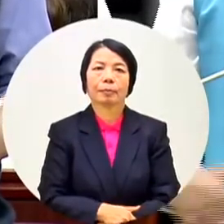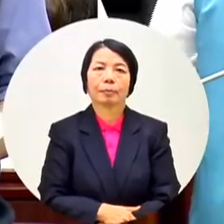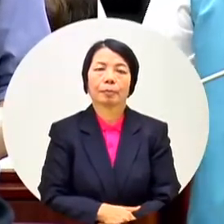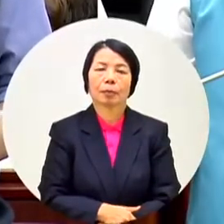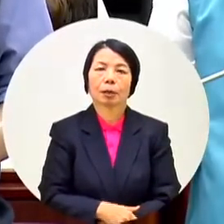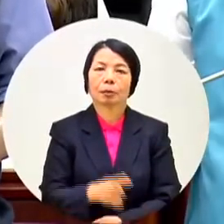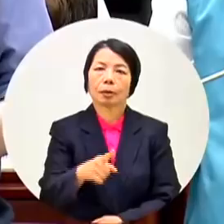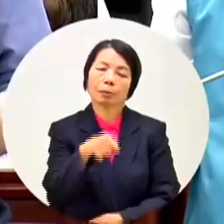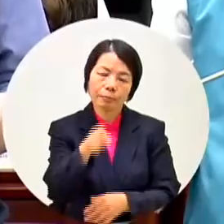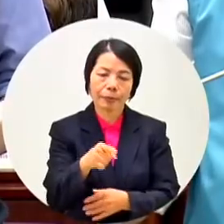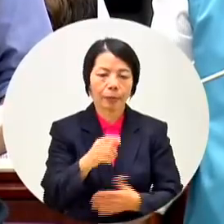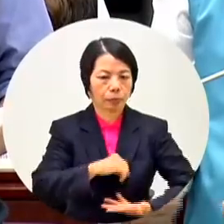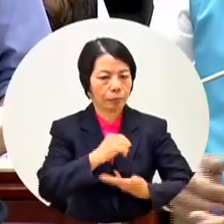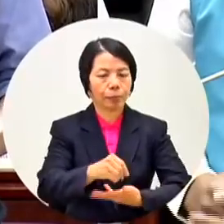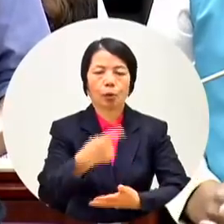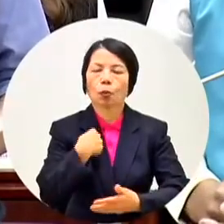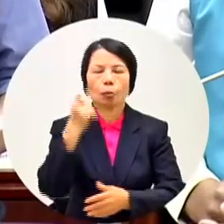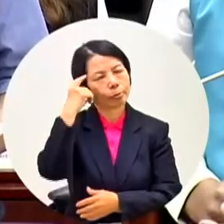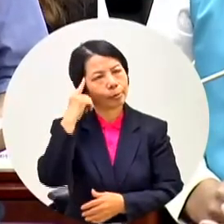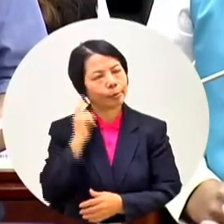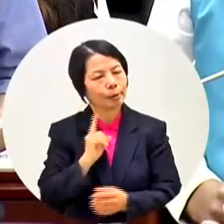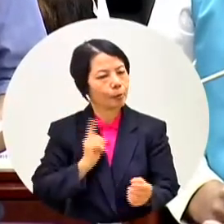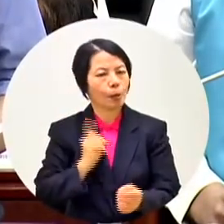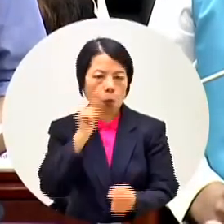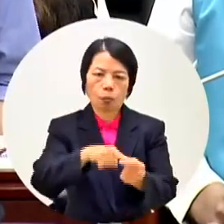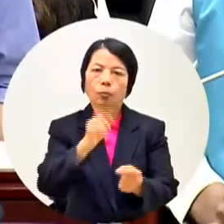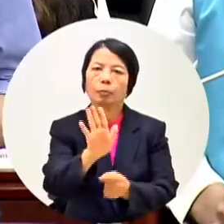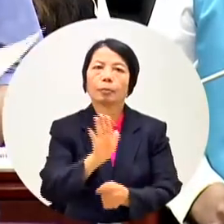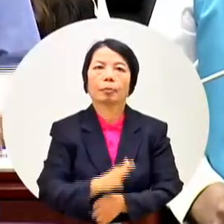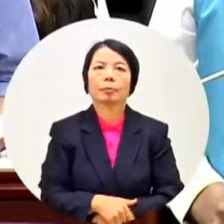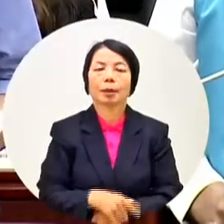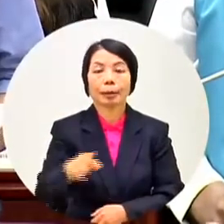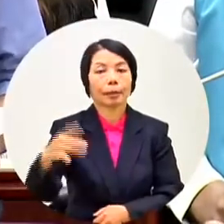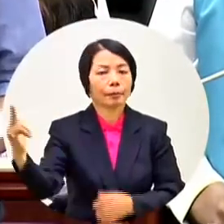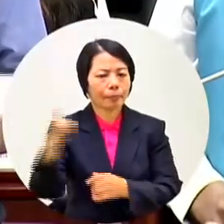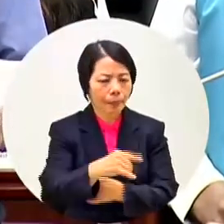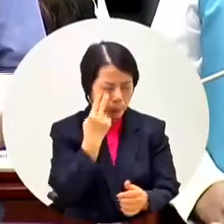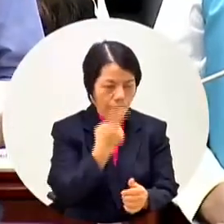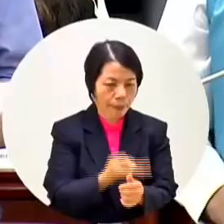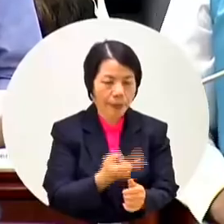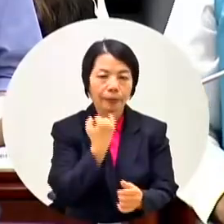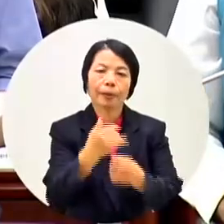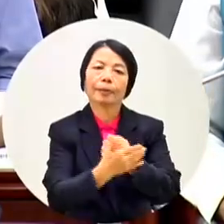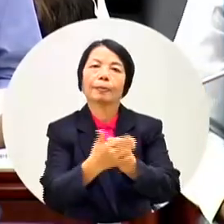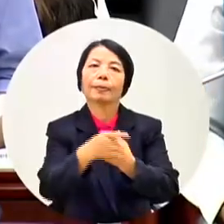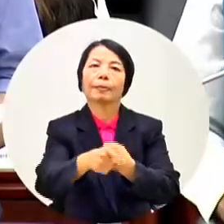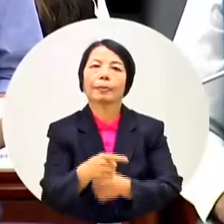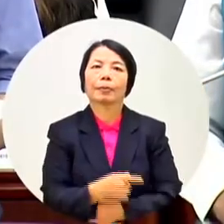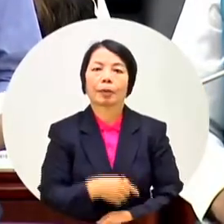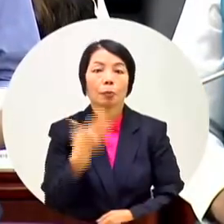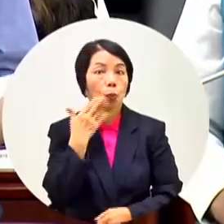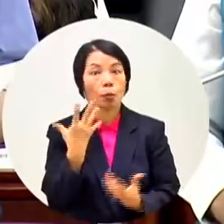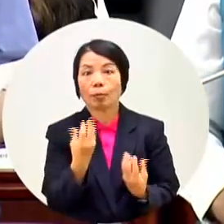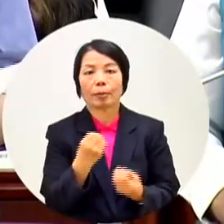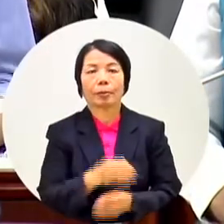前瞻性的、啊。 就等于是家务嘛。 因为等于来又有一个保人的了， 对对， 他不是完全不认识，他可能是一个太太在这里， 对对对， 表姐在